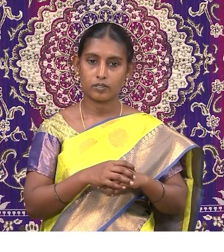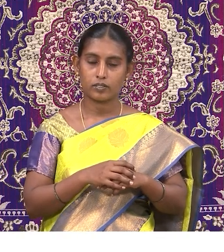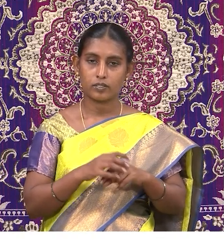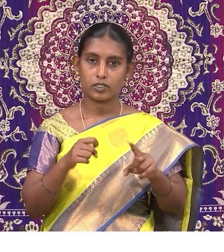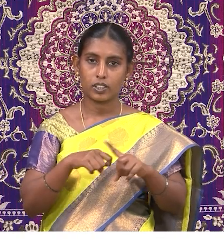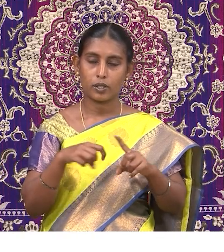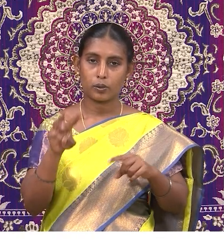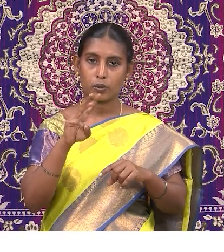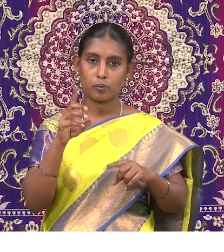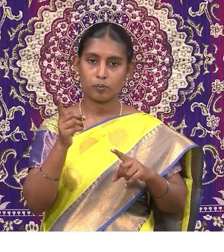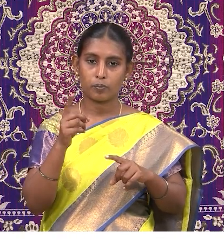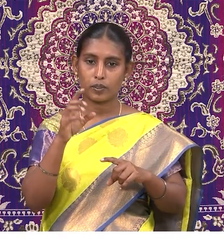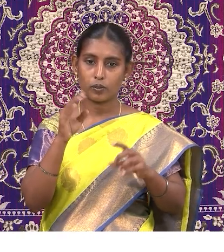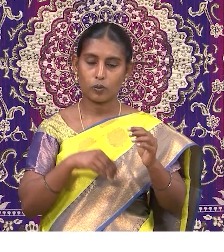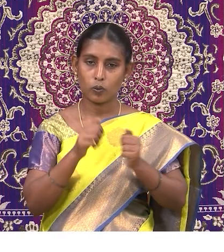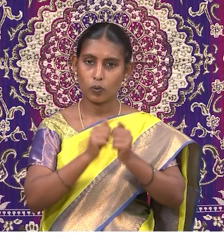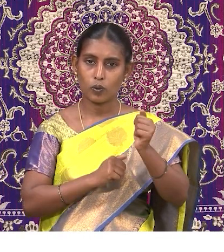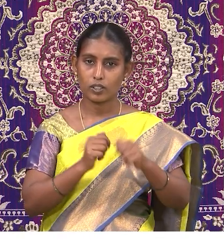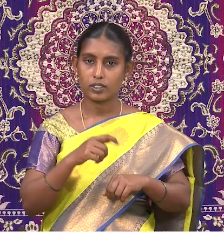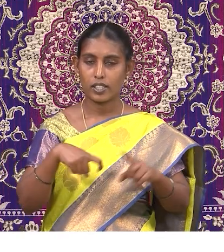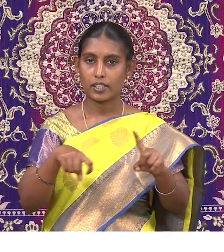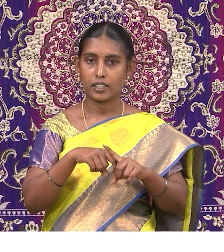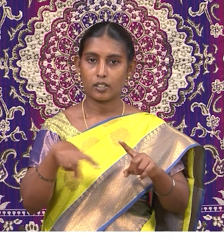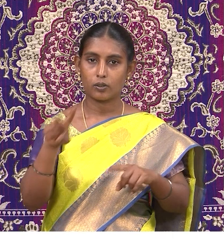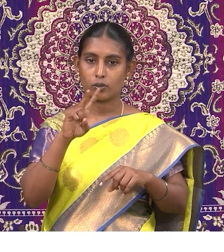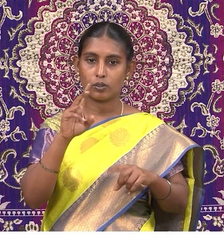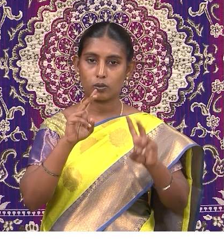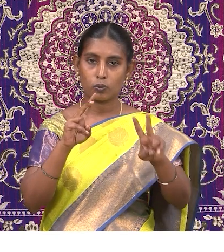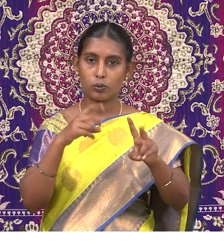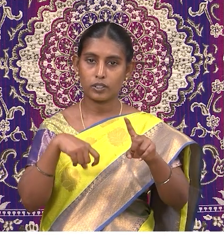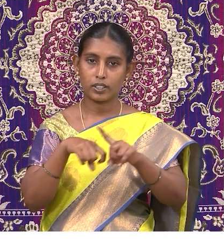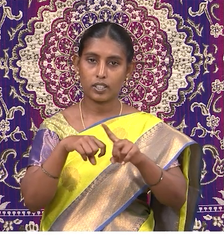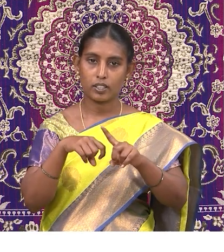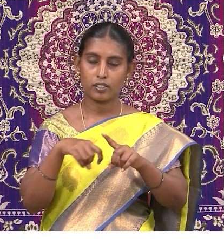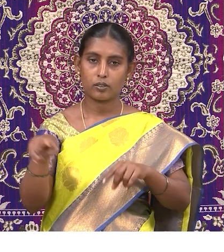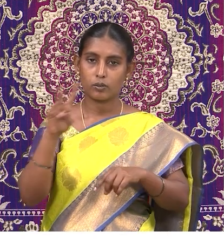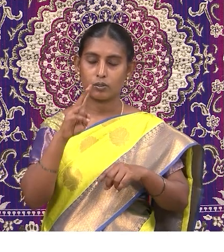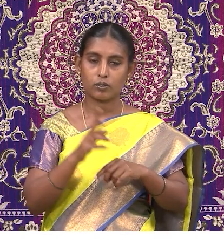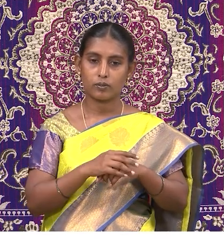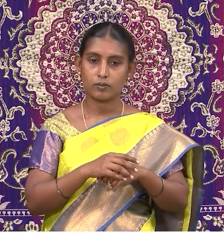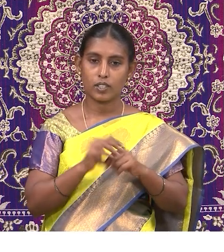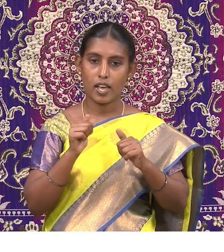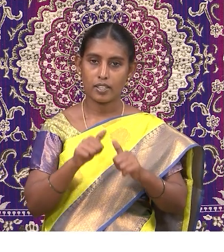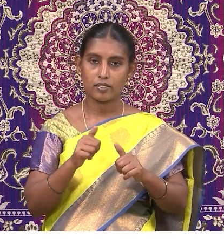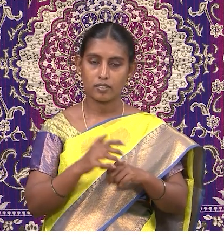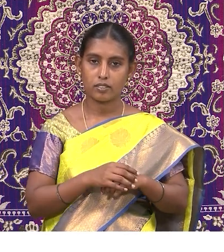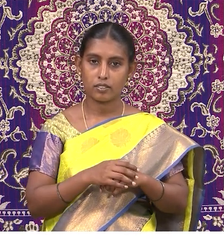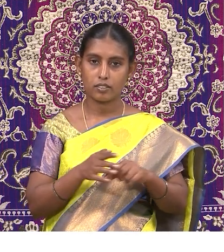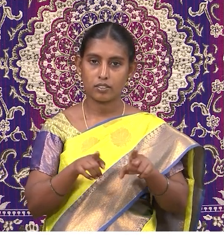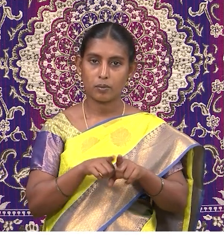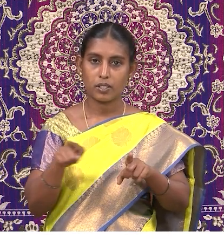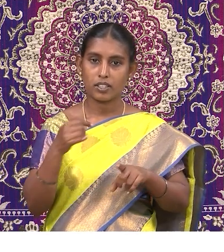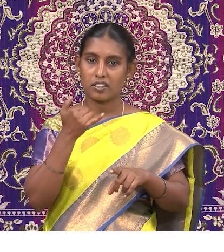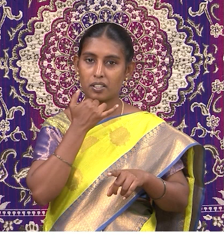கேவை கேன்சல் ஆச்சுன்னா கே ஸ்கொயர். அப்போ ஆன்சர் வந்து மைனஸ் டூ கே ஸ்கொயர். அதுதான் சரி. ஸோ இந்த தவறை